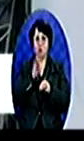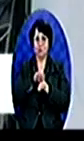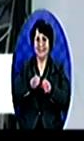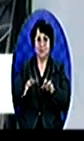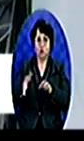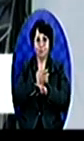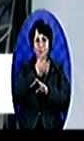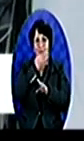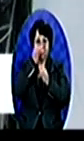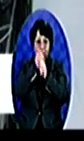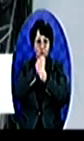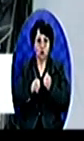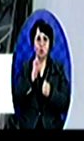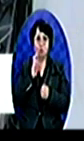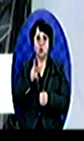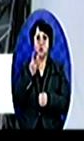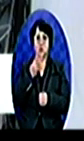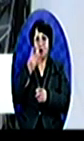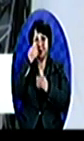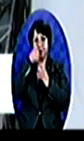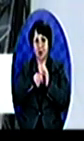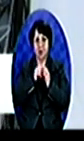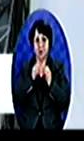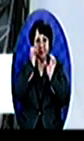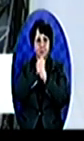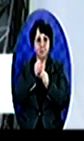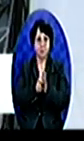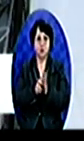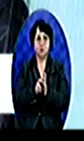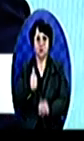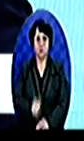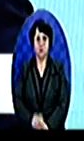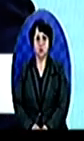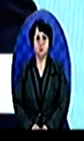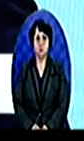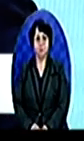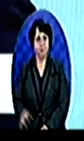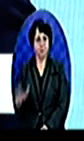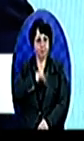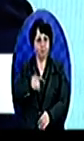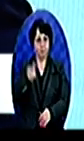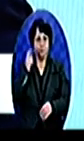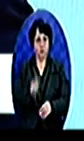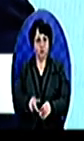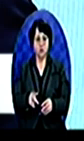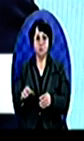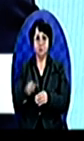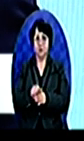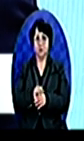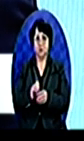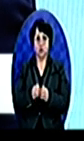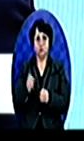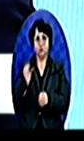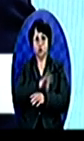онцлогоос гадна булчирхайлаг эргэтний үйл ажиллагааг онцлох чадамжтай юм байна. Бидний боловсруулсан төслийг